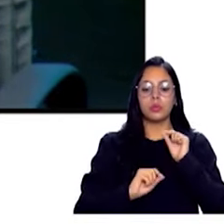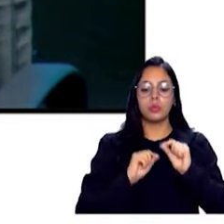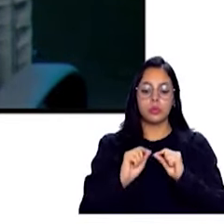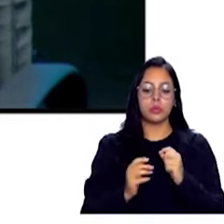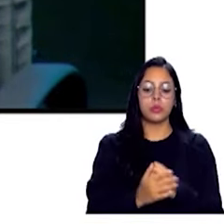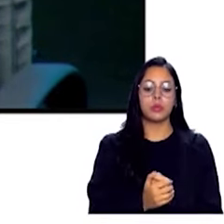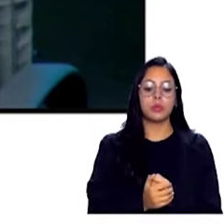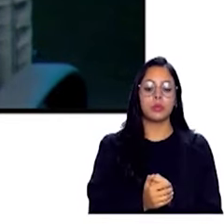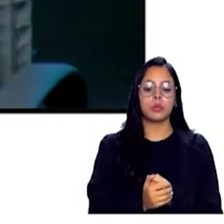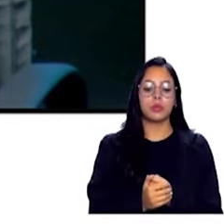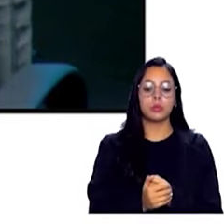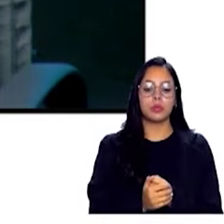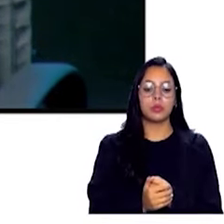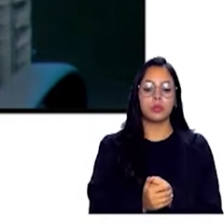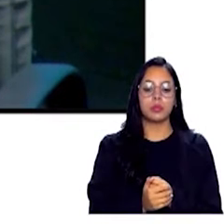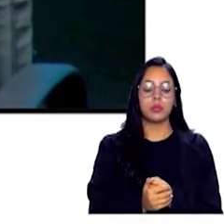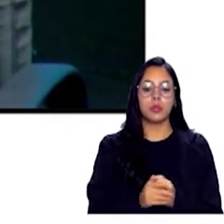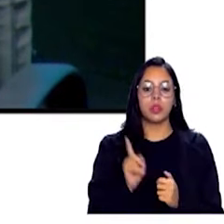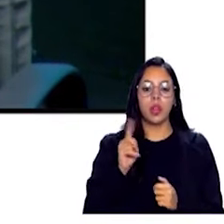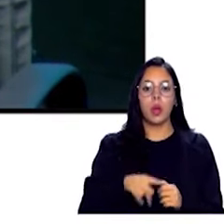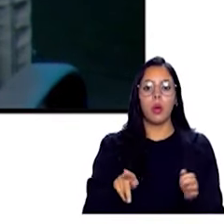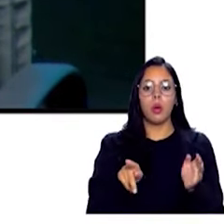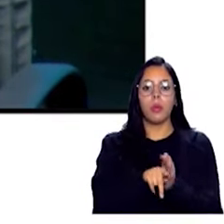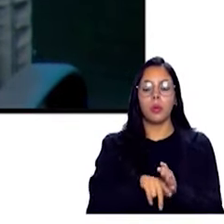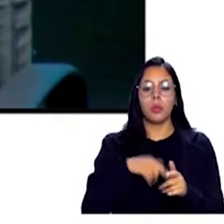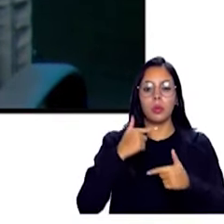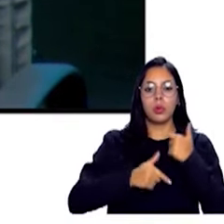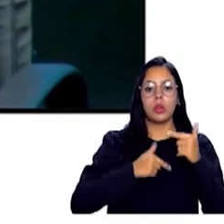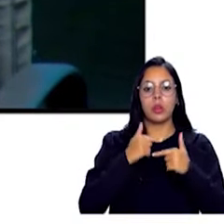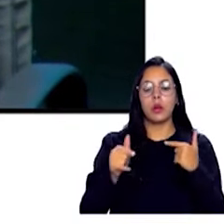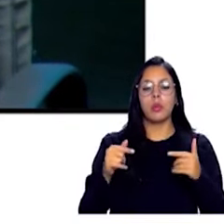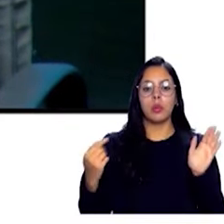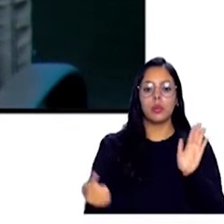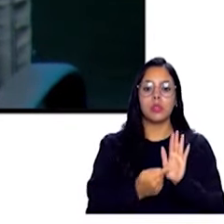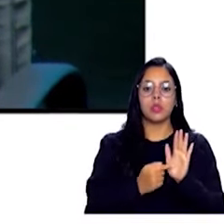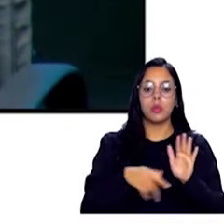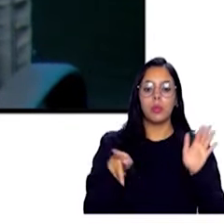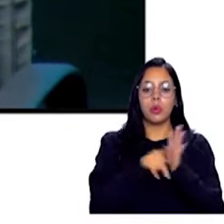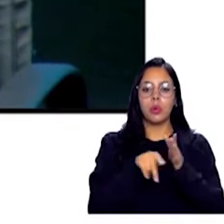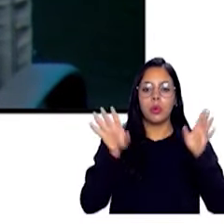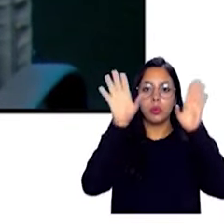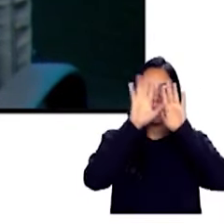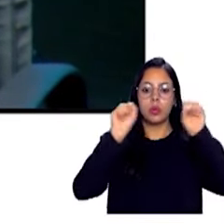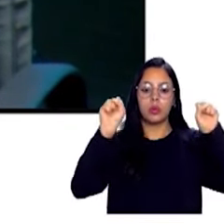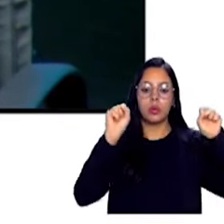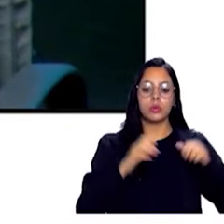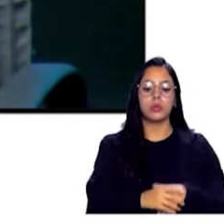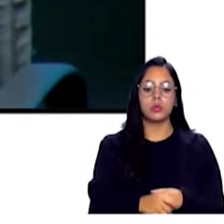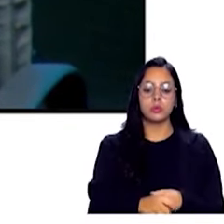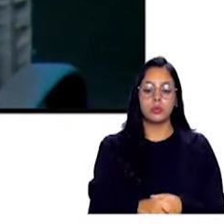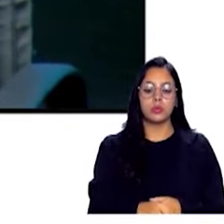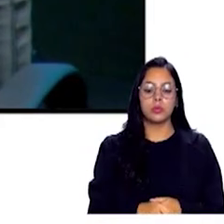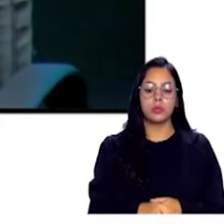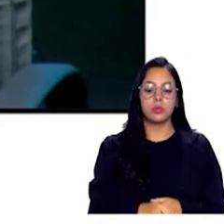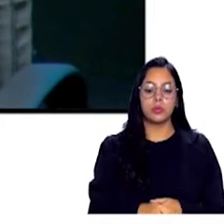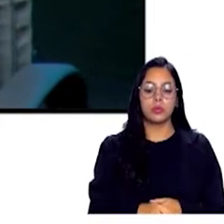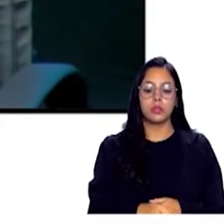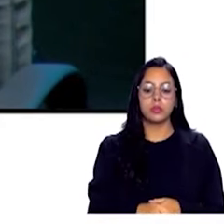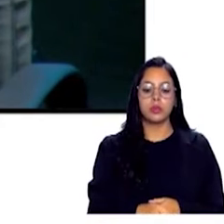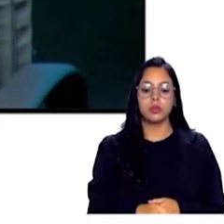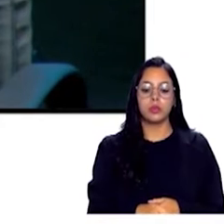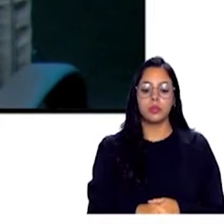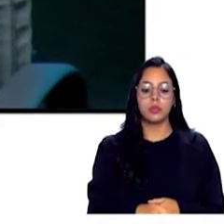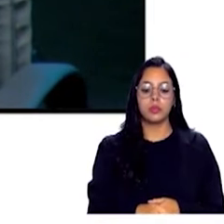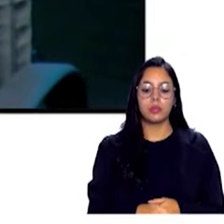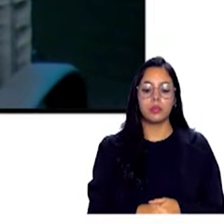cassation a beaucoup évolué ET pourquoi Son Office a évolué parce que d'une part le droit est